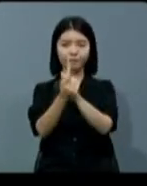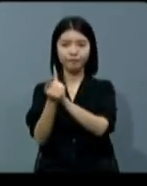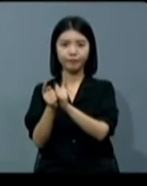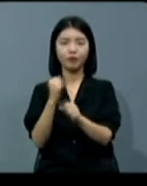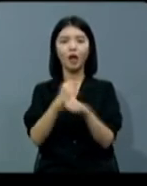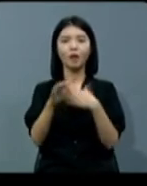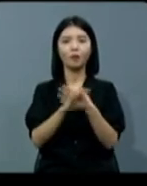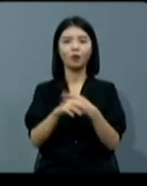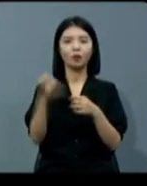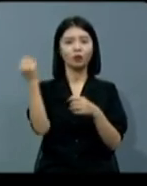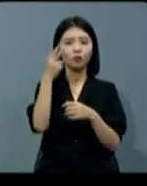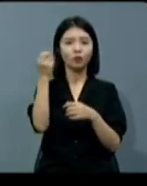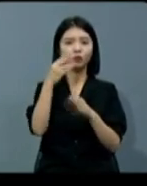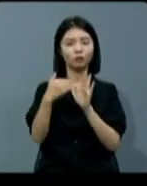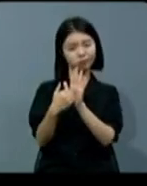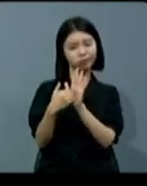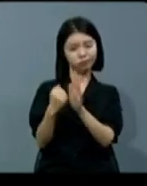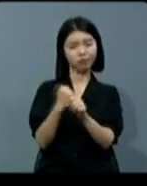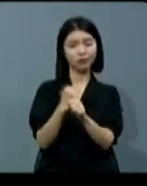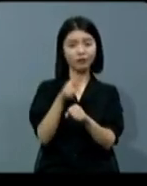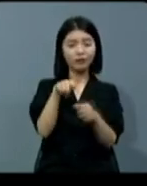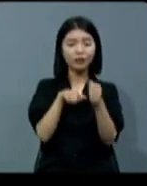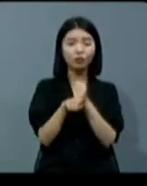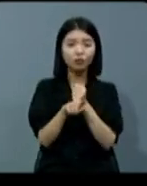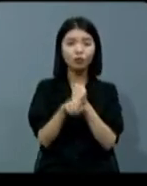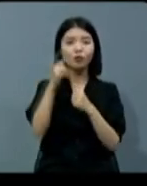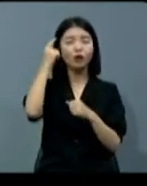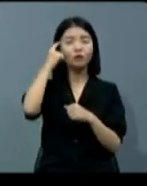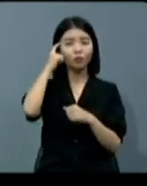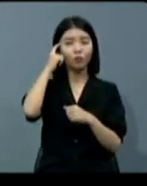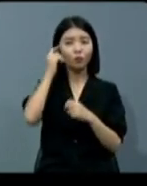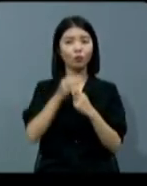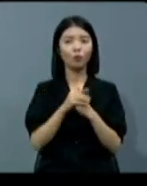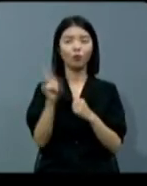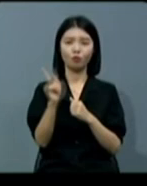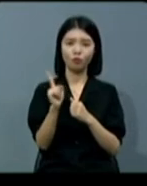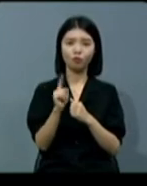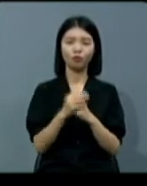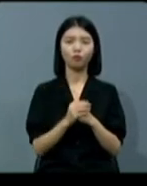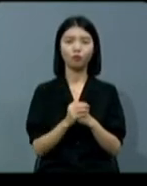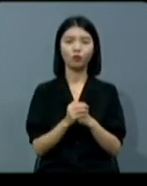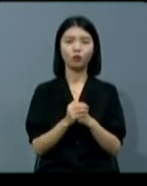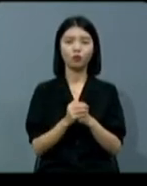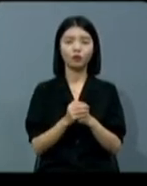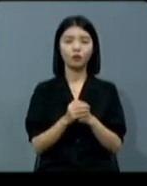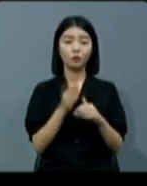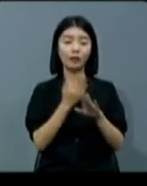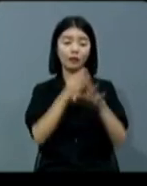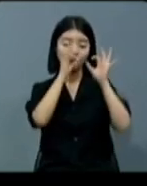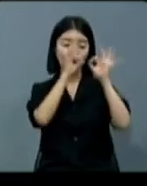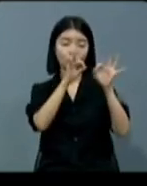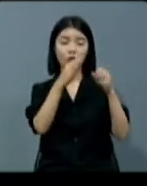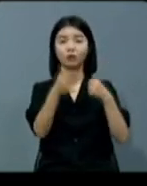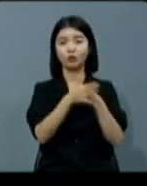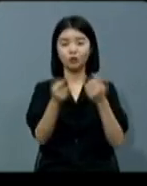그러면은 자꾸 이렇게 기피하는데 그 이유가 이념적으로 어떤 이 뭐랄까 이 색안경을 삐고 보는 이런 것들